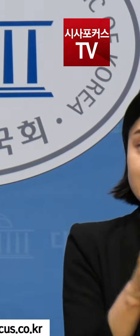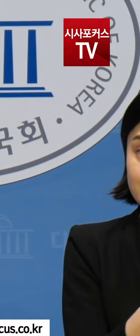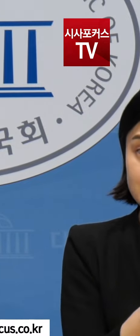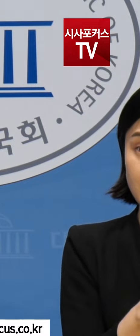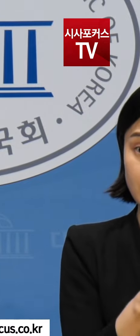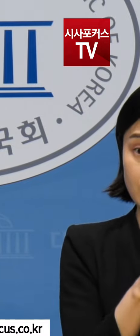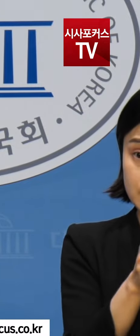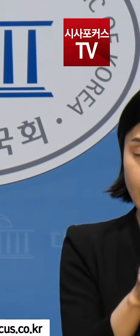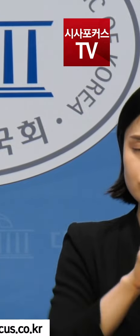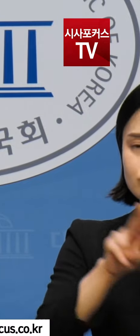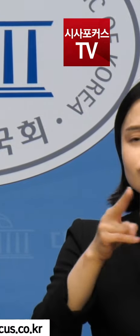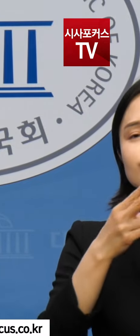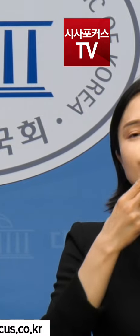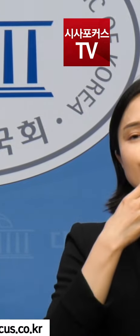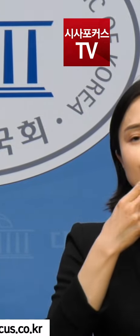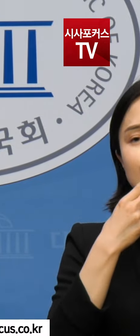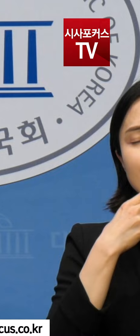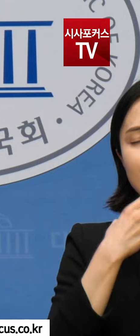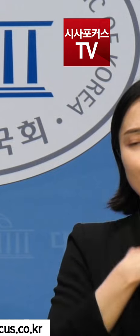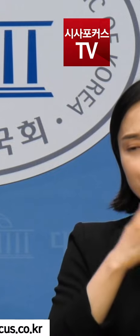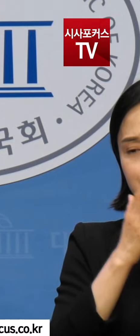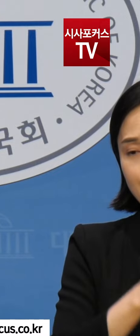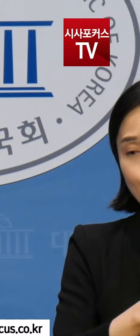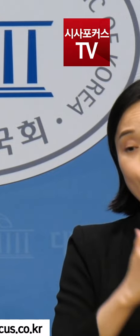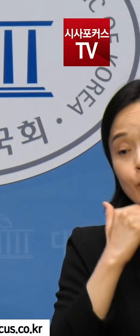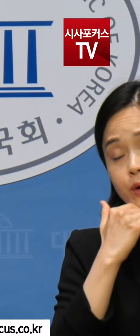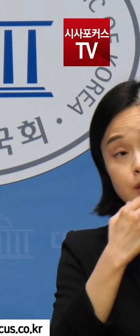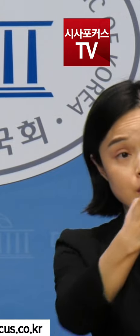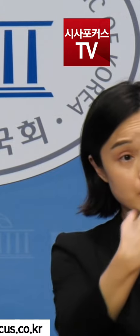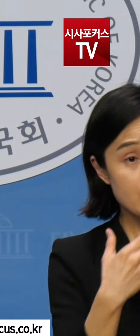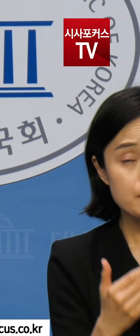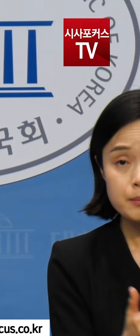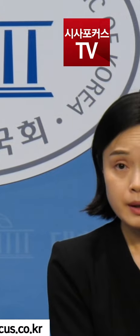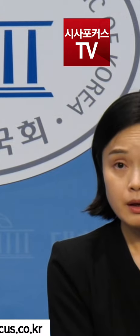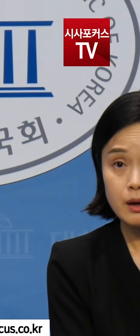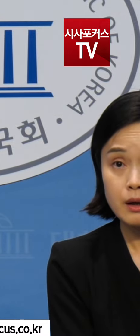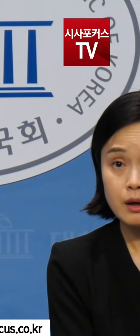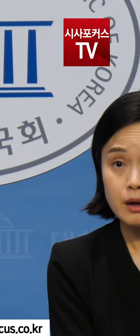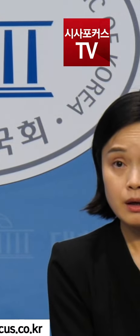시행한다. 걱정하지 말고 기다려라. 그 이후로